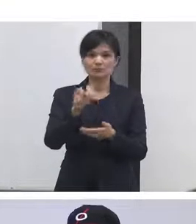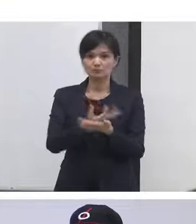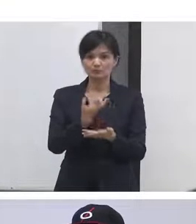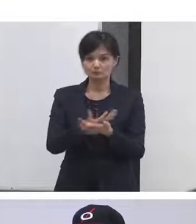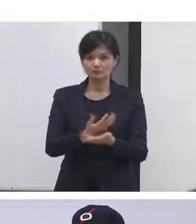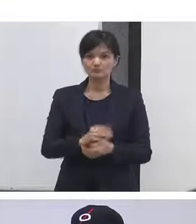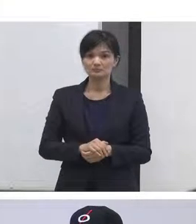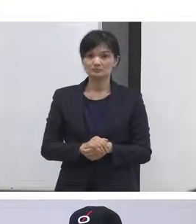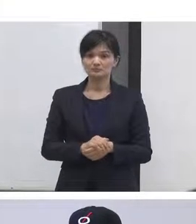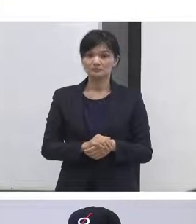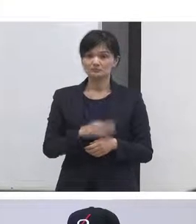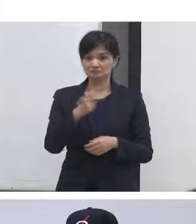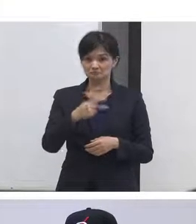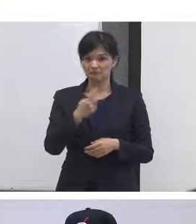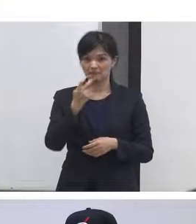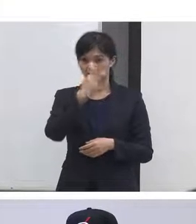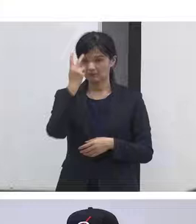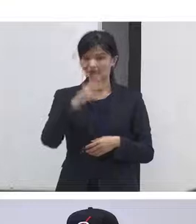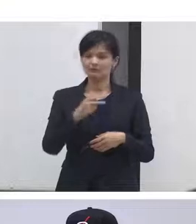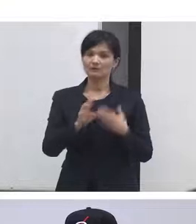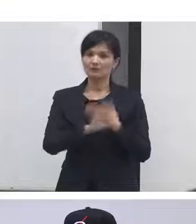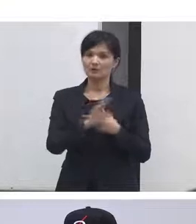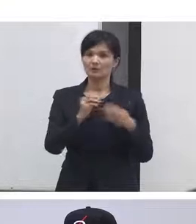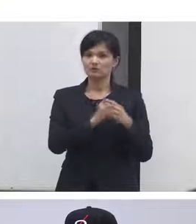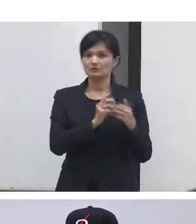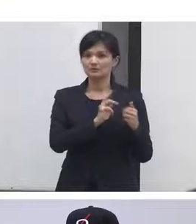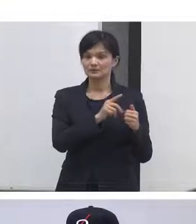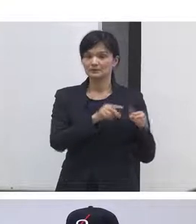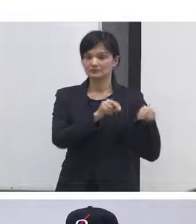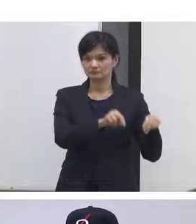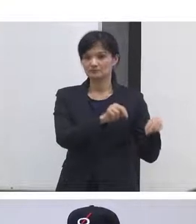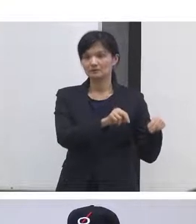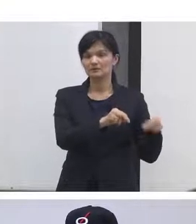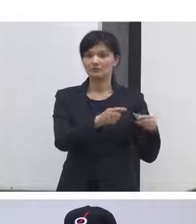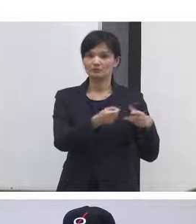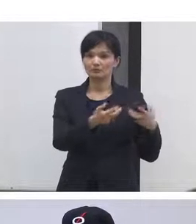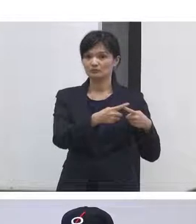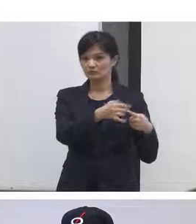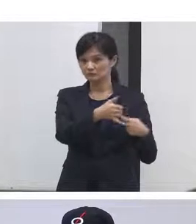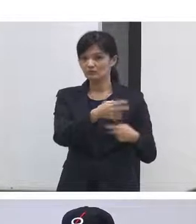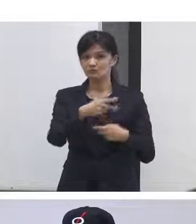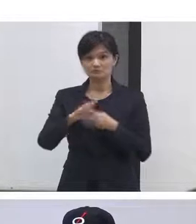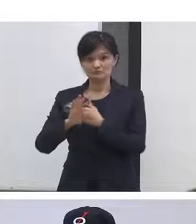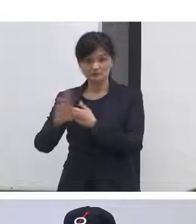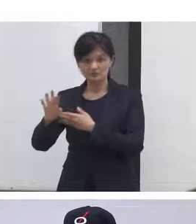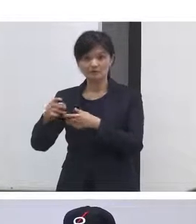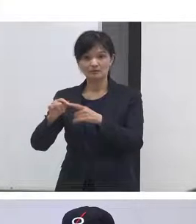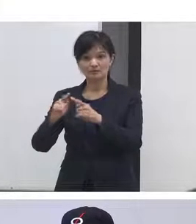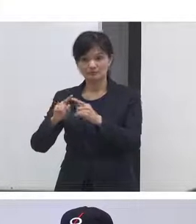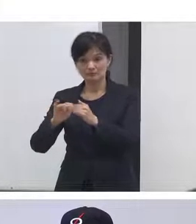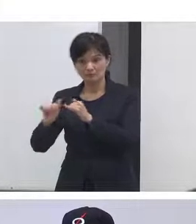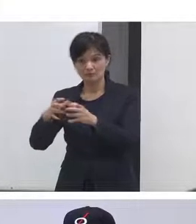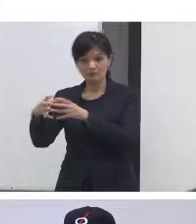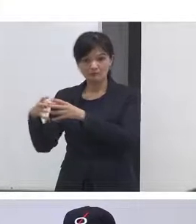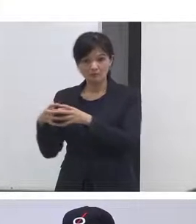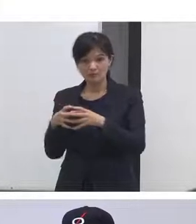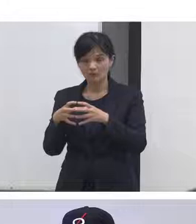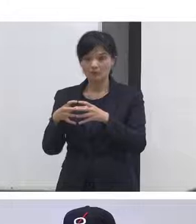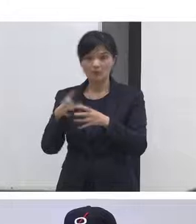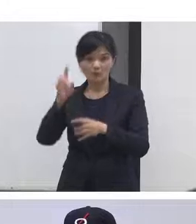公务员，以及说我们可能在做一个工作，比如说我们在民间的创意工作者，其实我们有很多的时间，很大的空